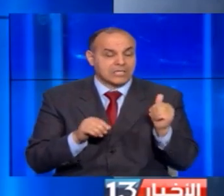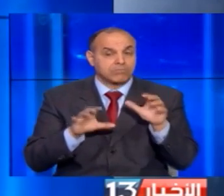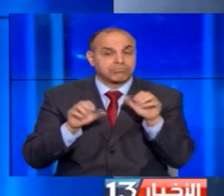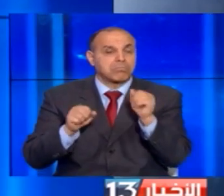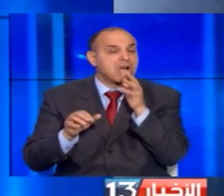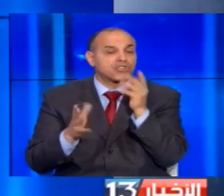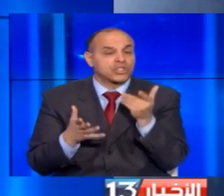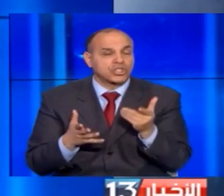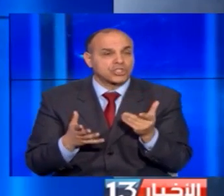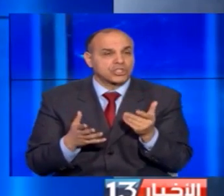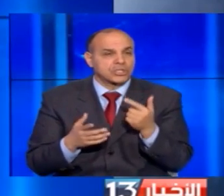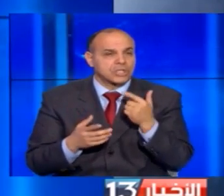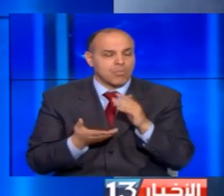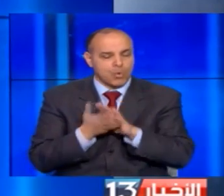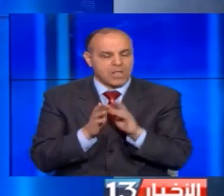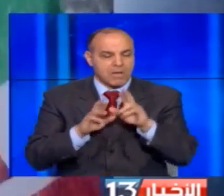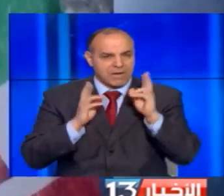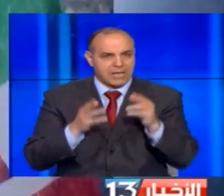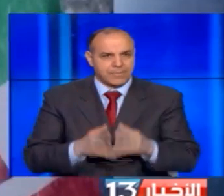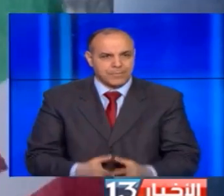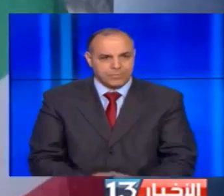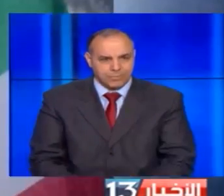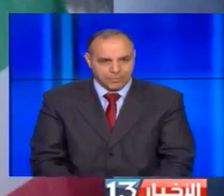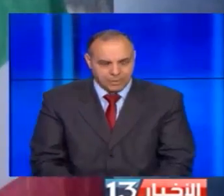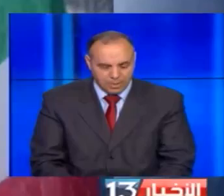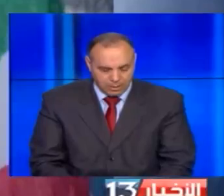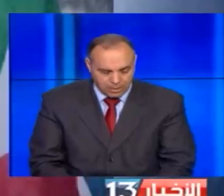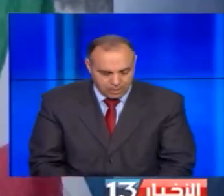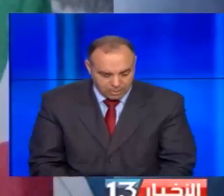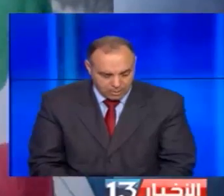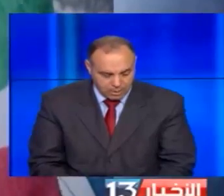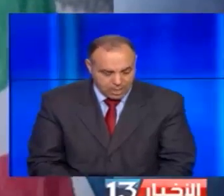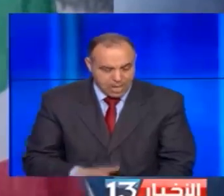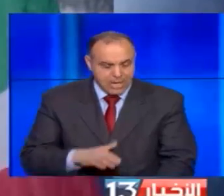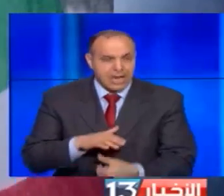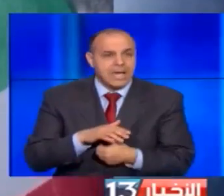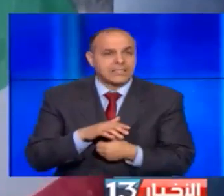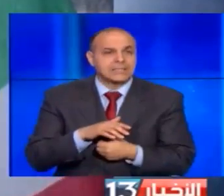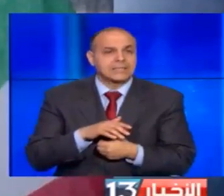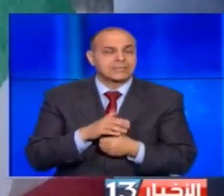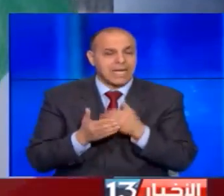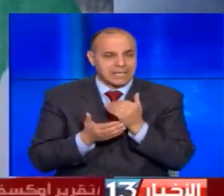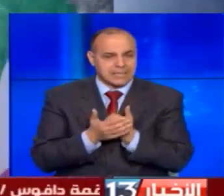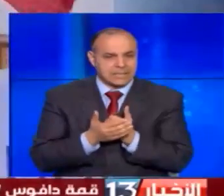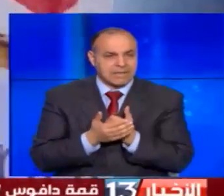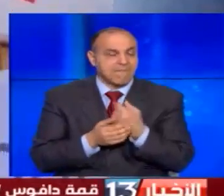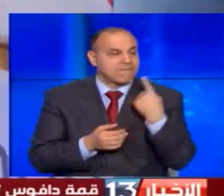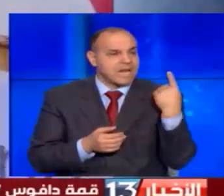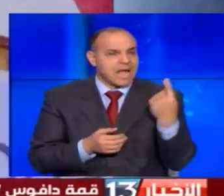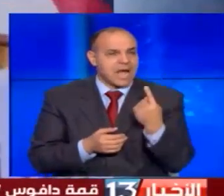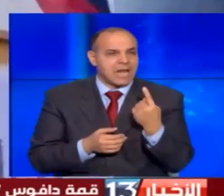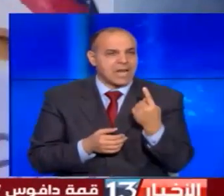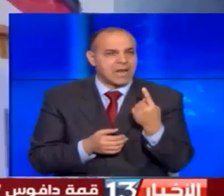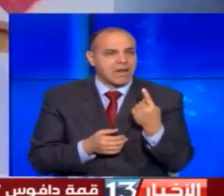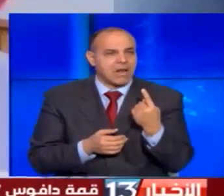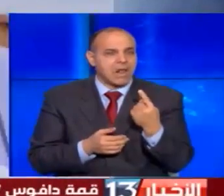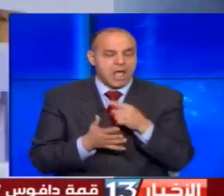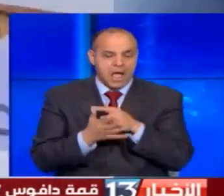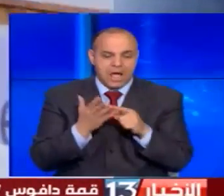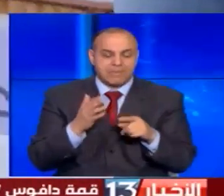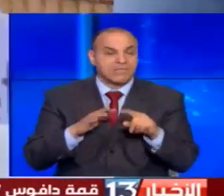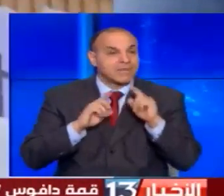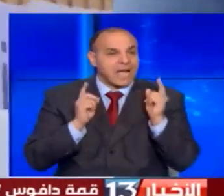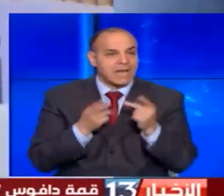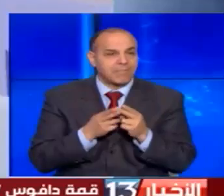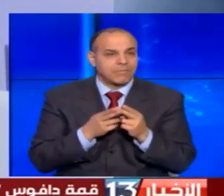السيطرة وفق المنظمة. رئيسا دولتين ذاتي الاقتصاد الأقوى في العالم والمصنف خامسا